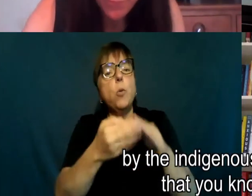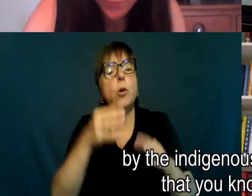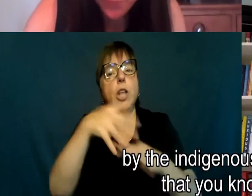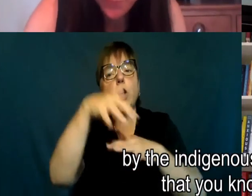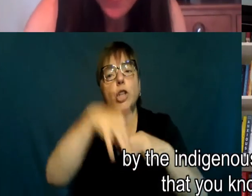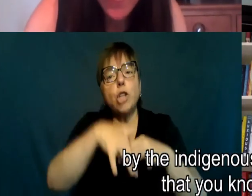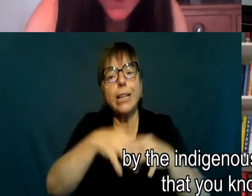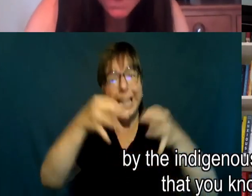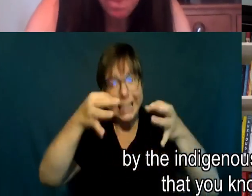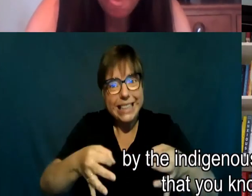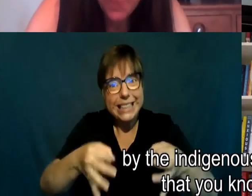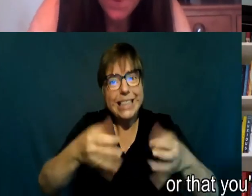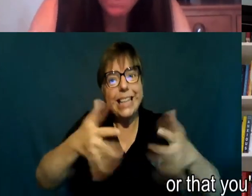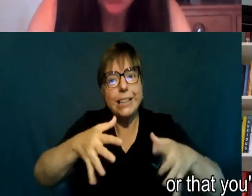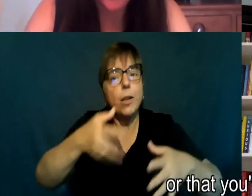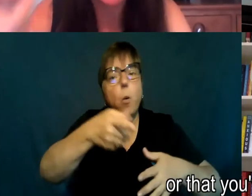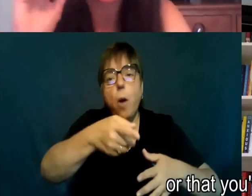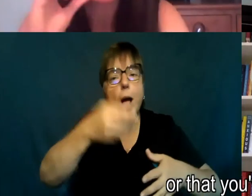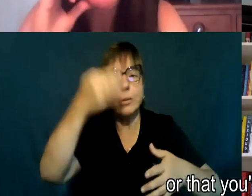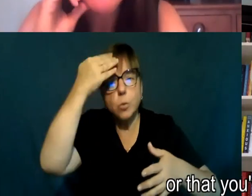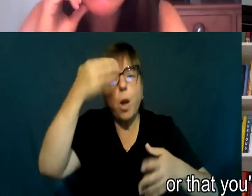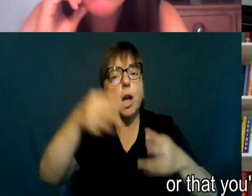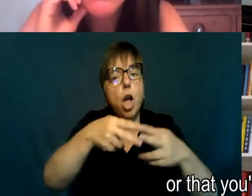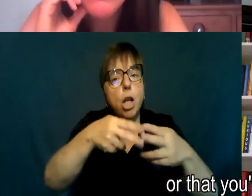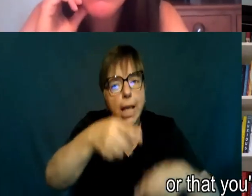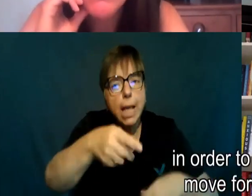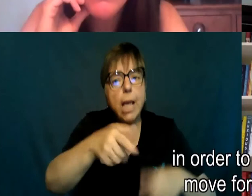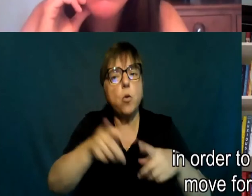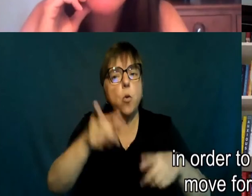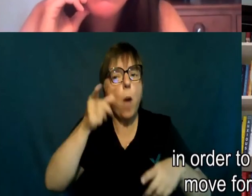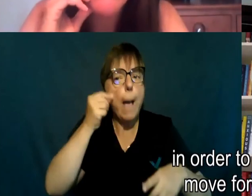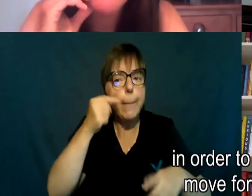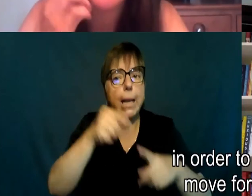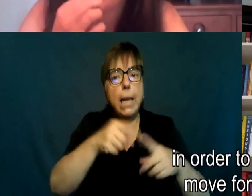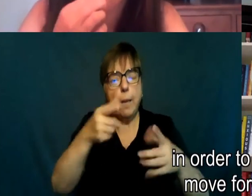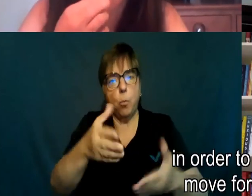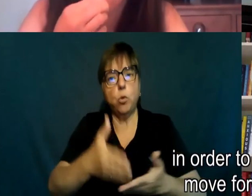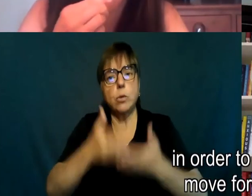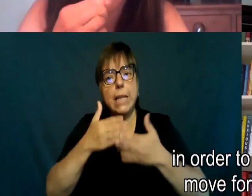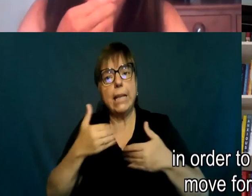autochtones que tu connais ou que tu as vues pour nous aider à tourner la page?